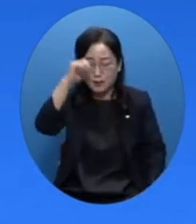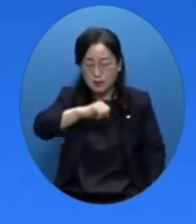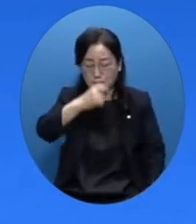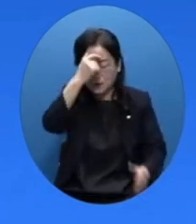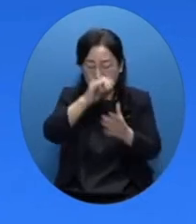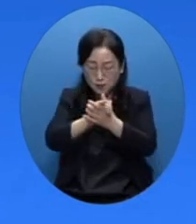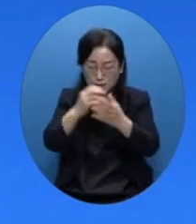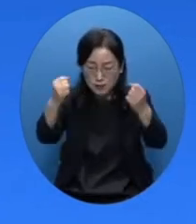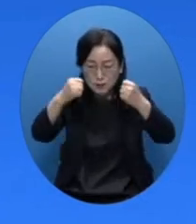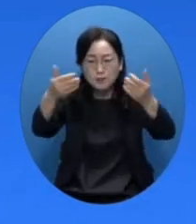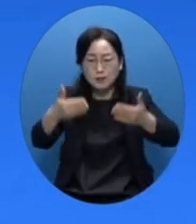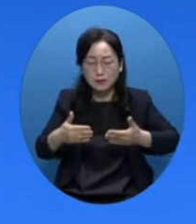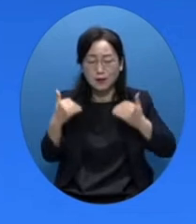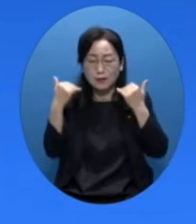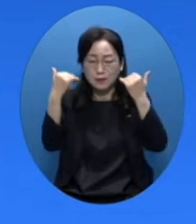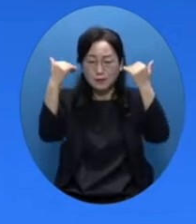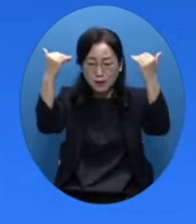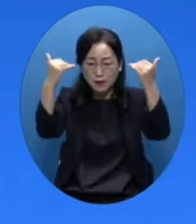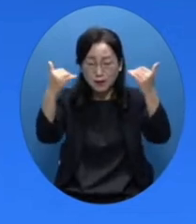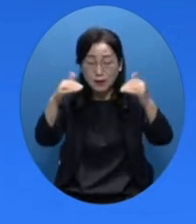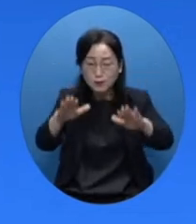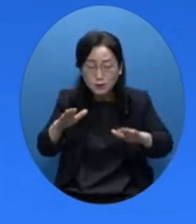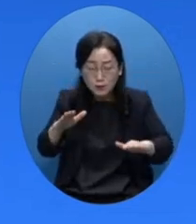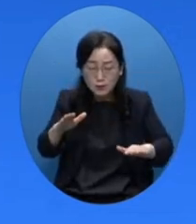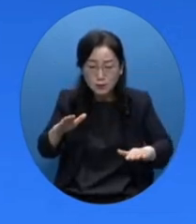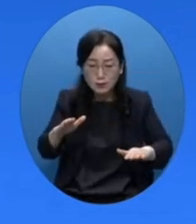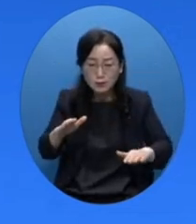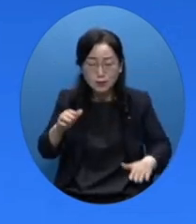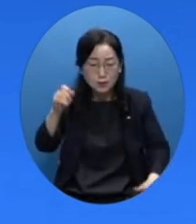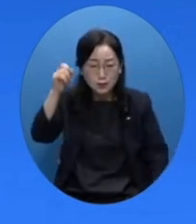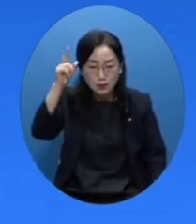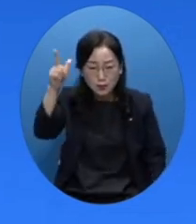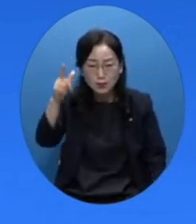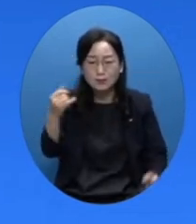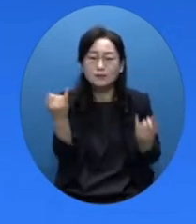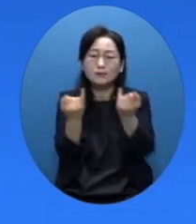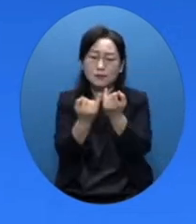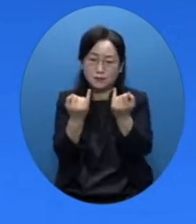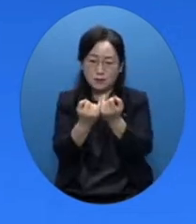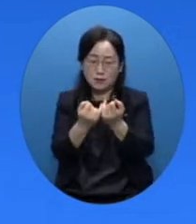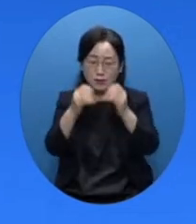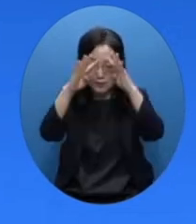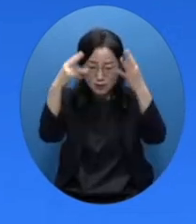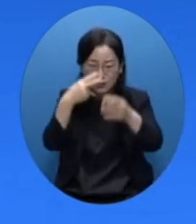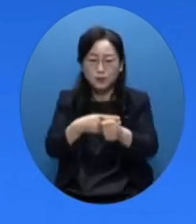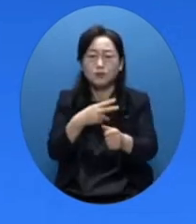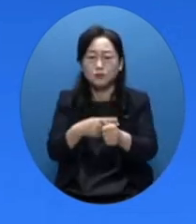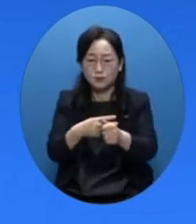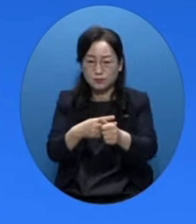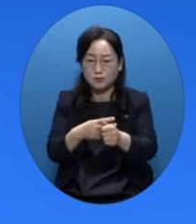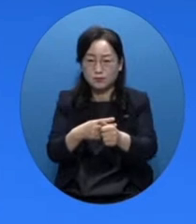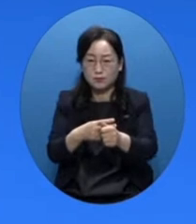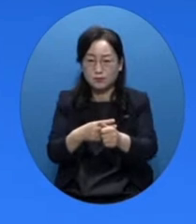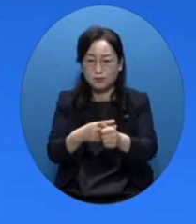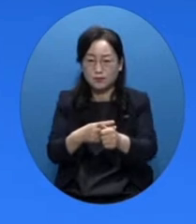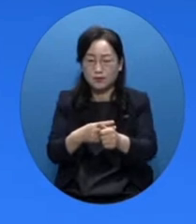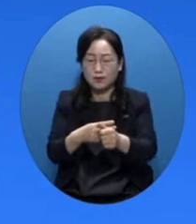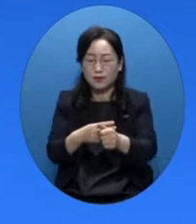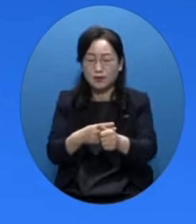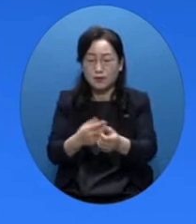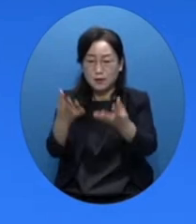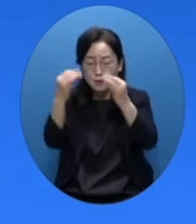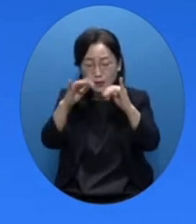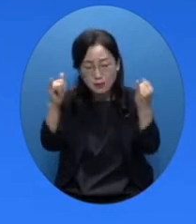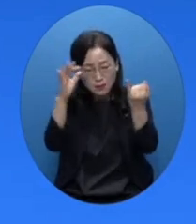위대한 업적을 남긴 그러한 여성으로써 조수로 써 하는 사람들에게 큰 감동을